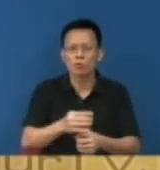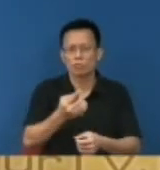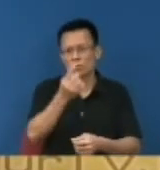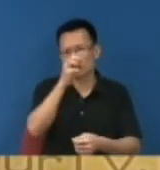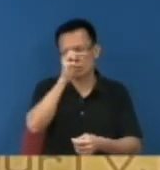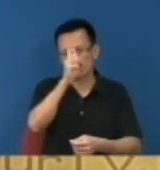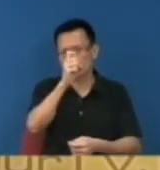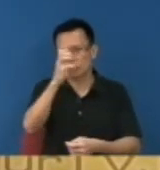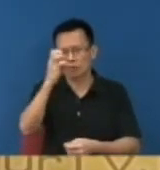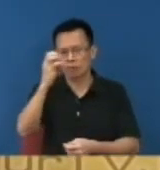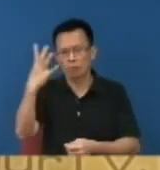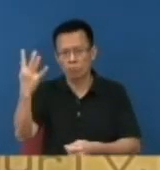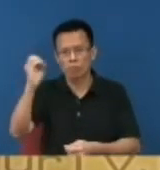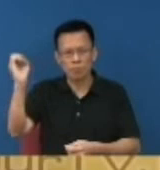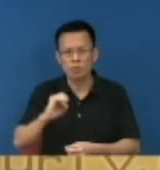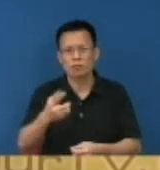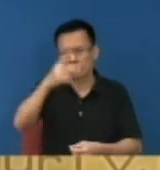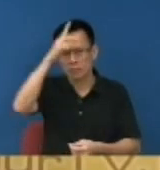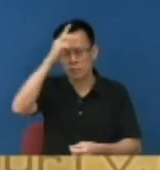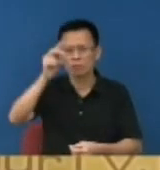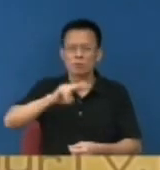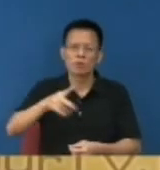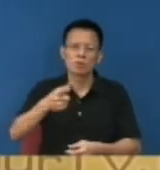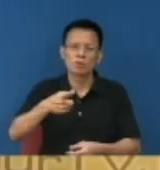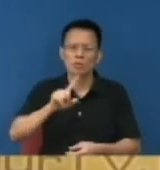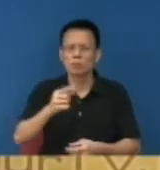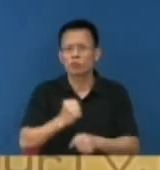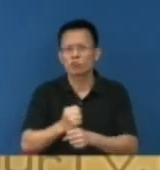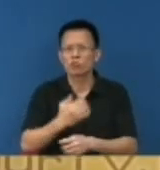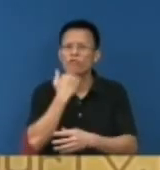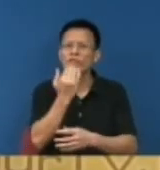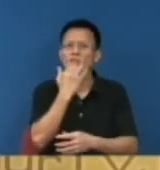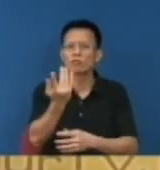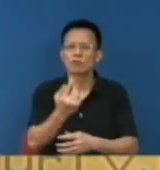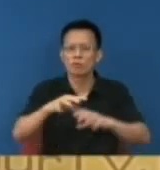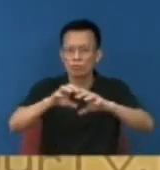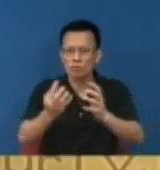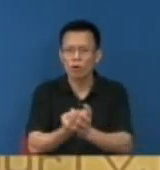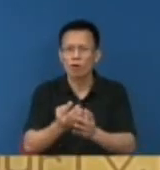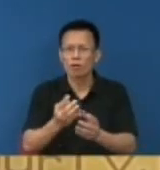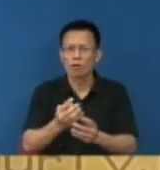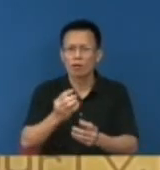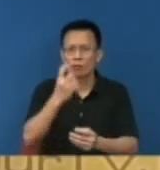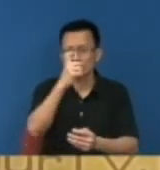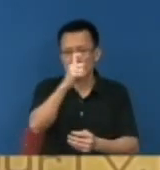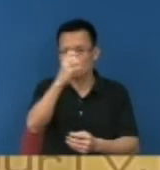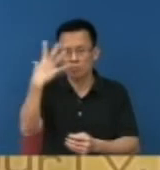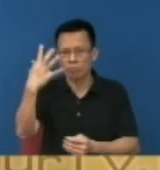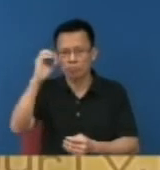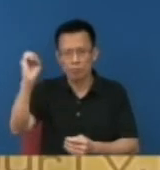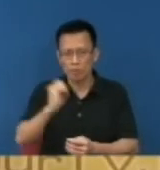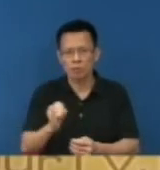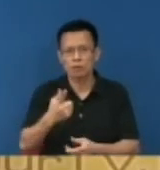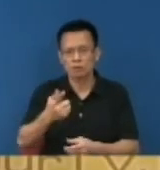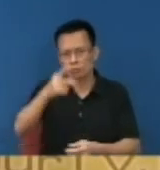都跟政府一樣的時候，那你又怎麼反對，怎麼做反對黨呢？如果你 95% 都跟政府